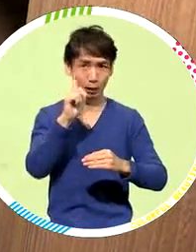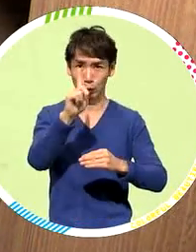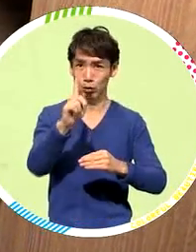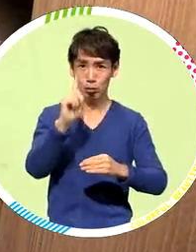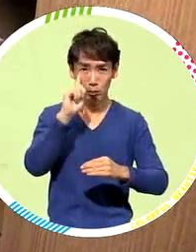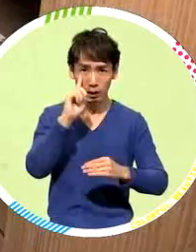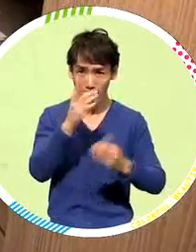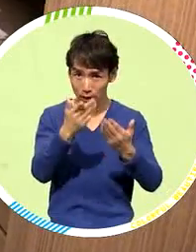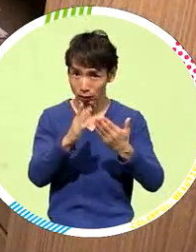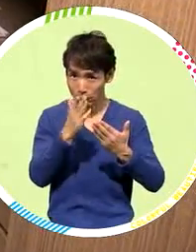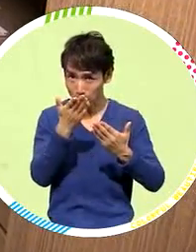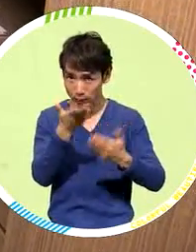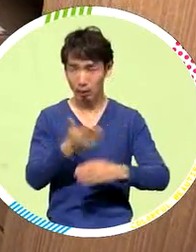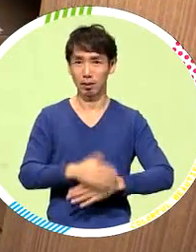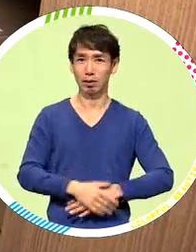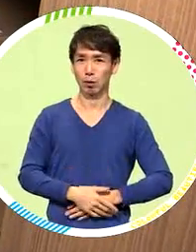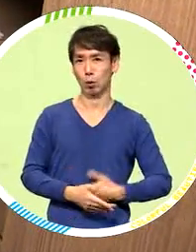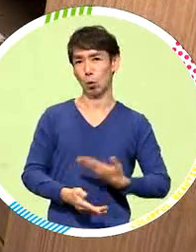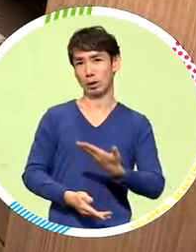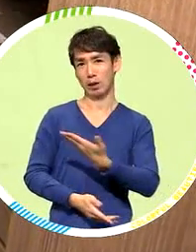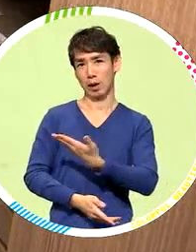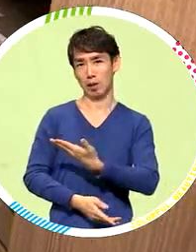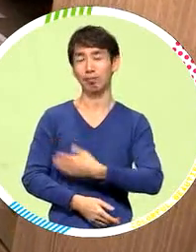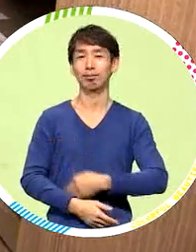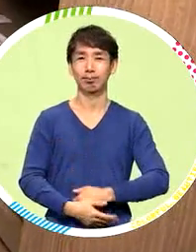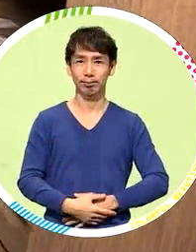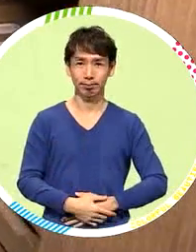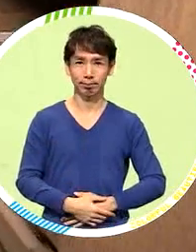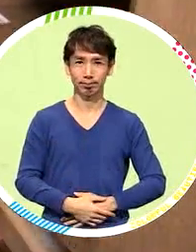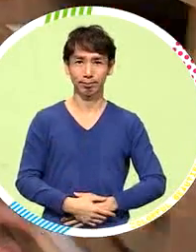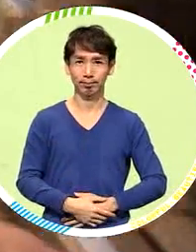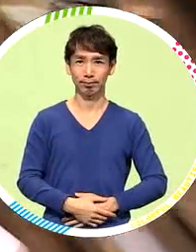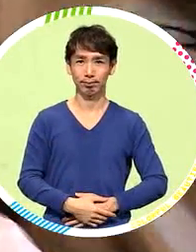いただけますかこちら音ください